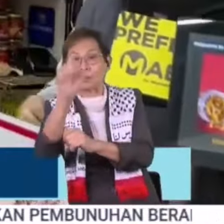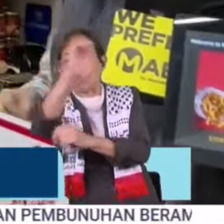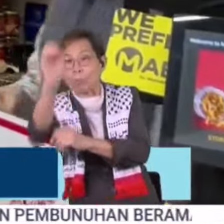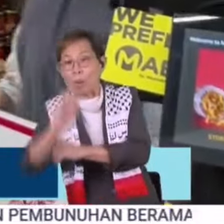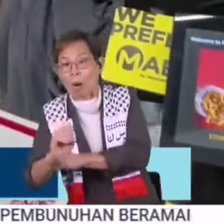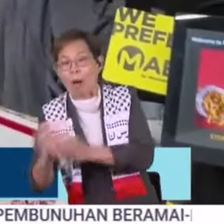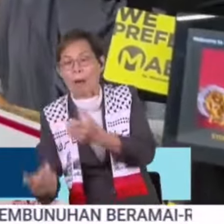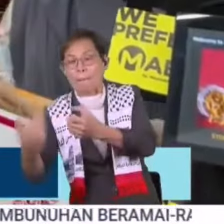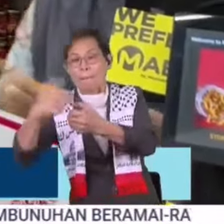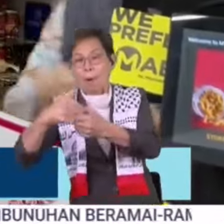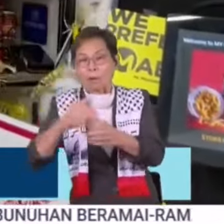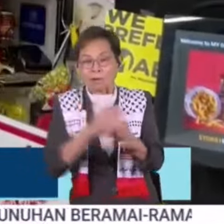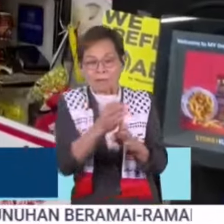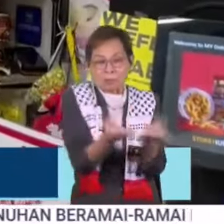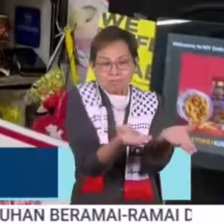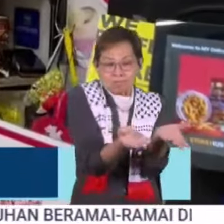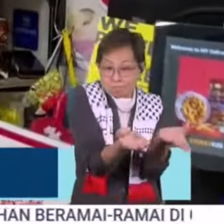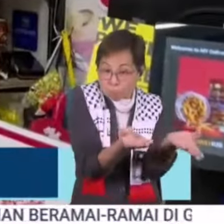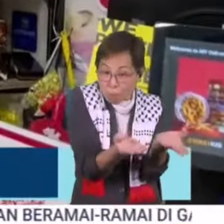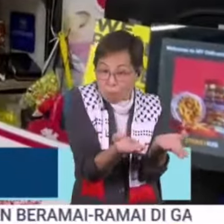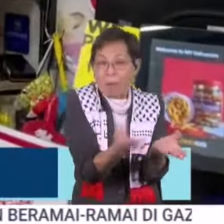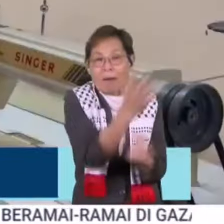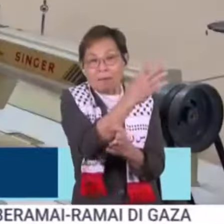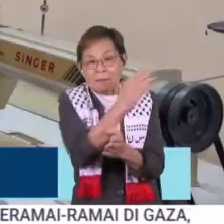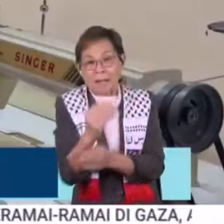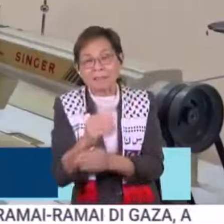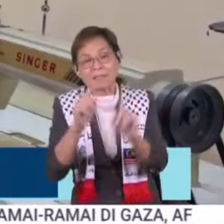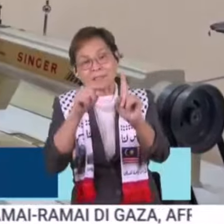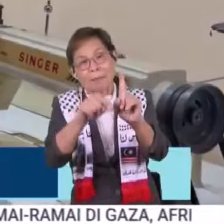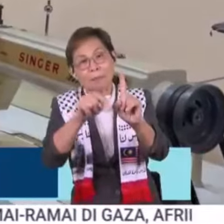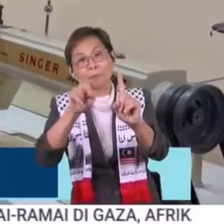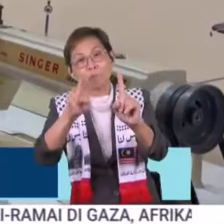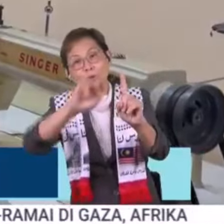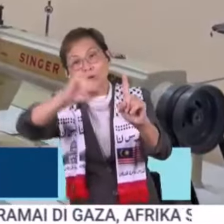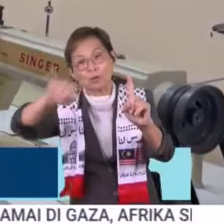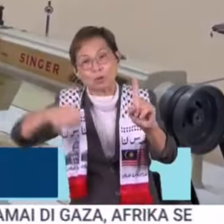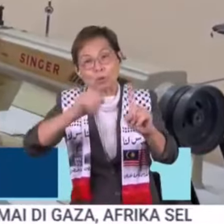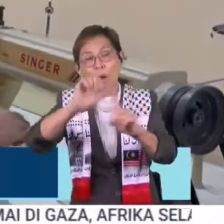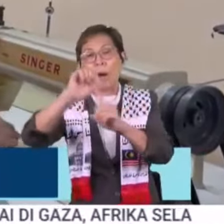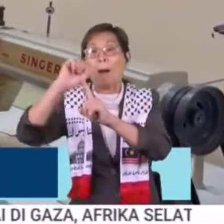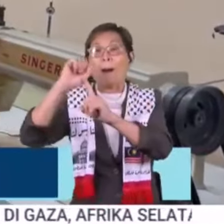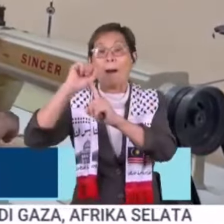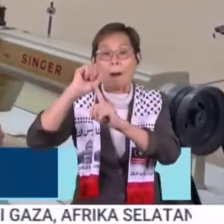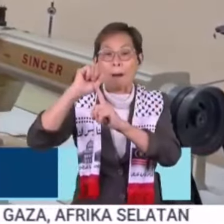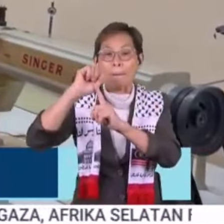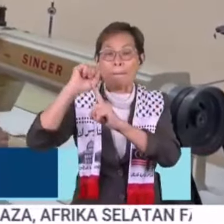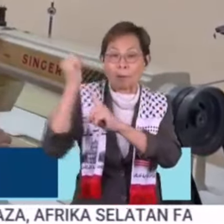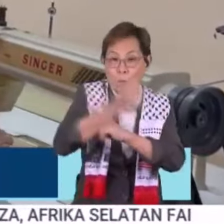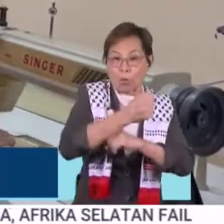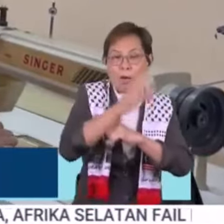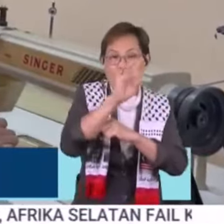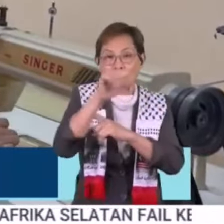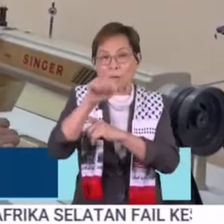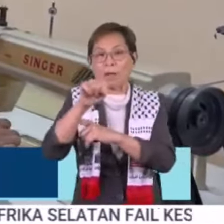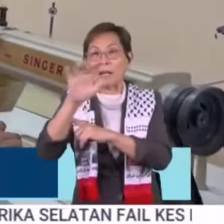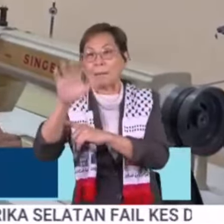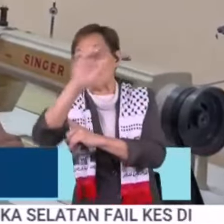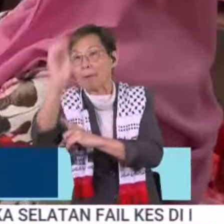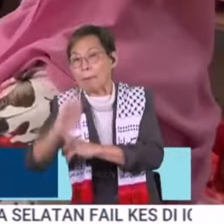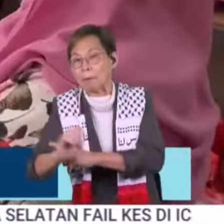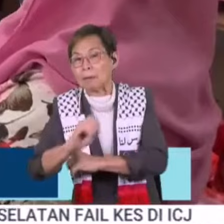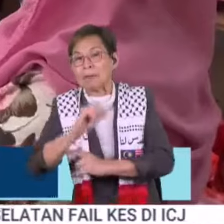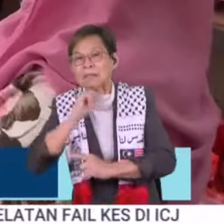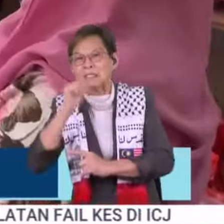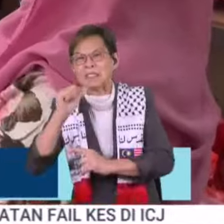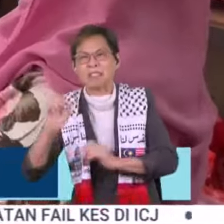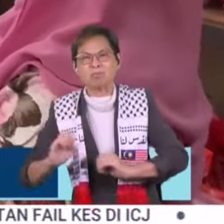87.1% terlibat dalam sektor perkhidmatan. Sementara itu, 1.2 juta pertumbuhan, 8.5% dikenalpasti